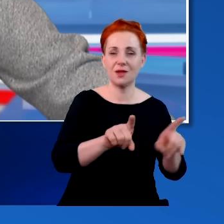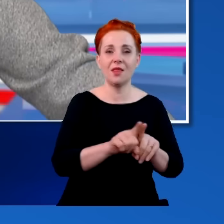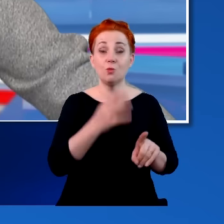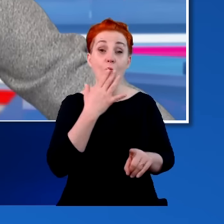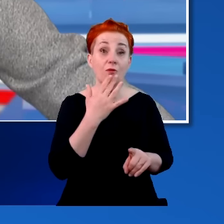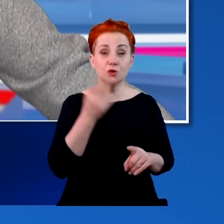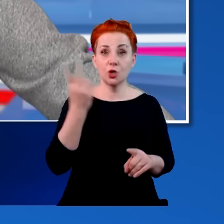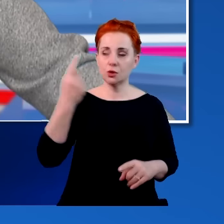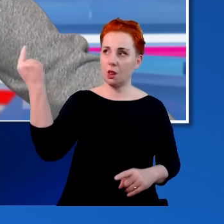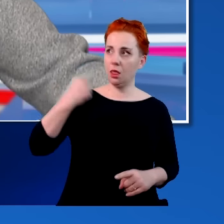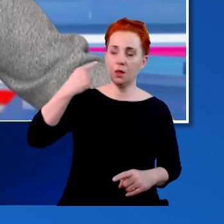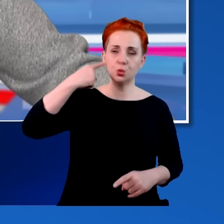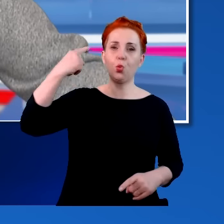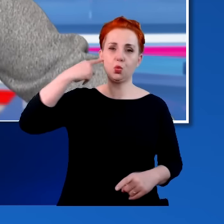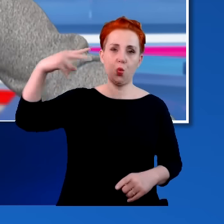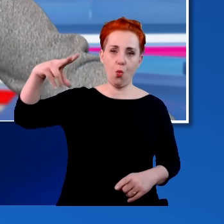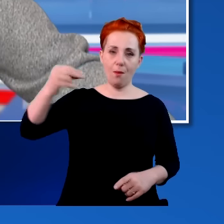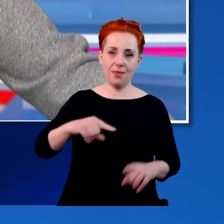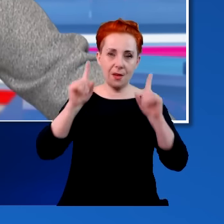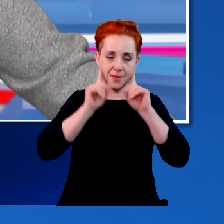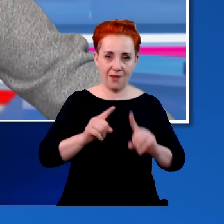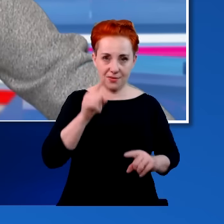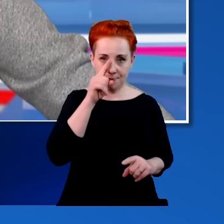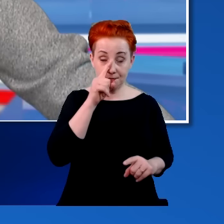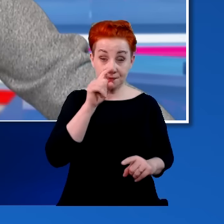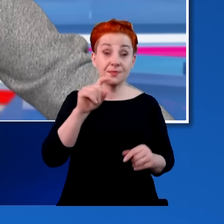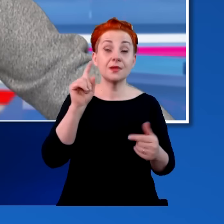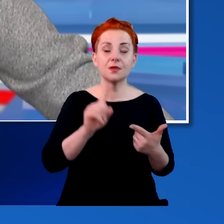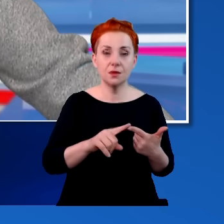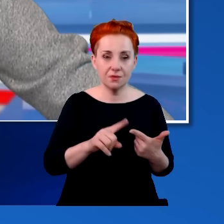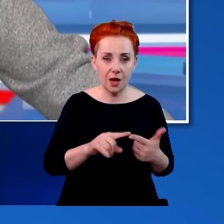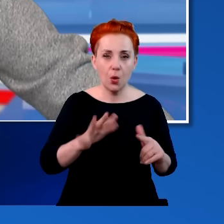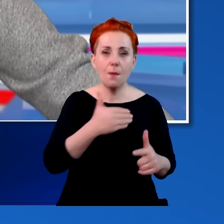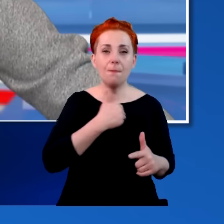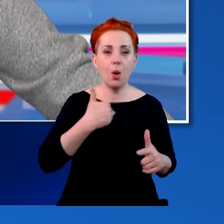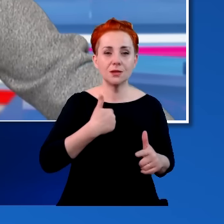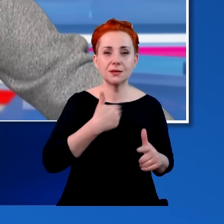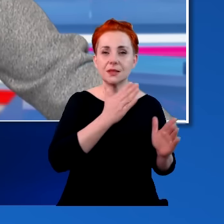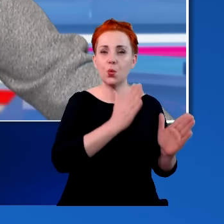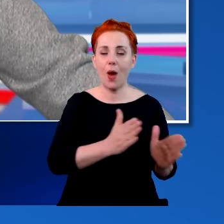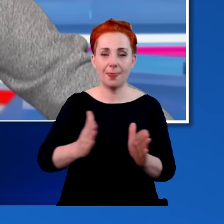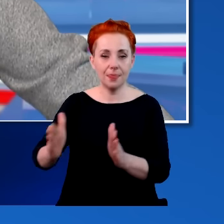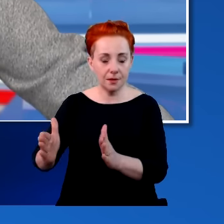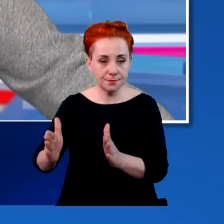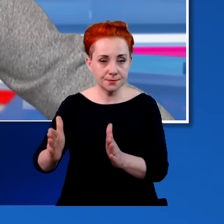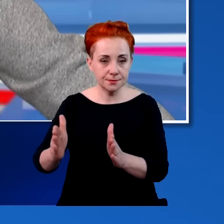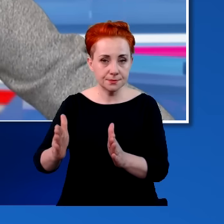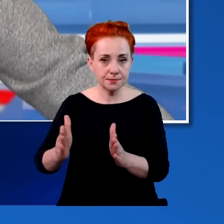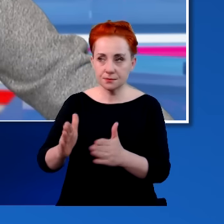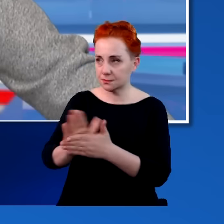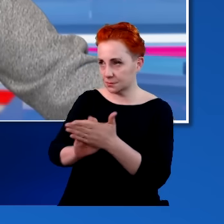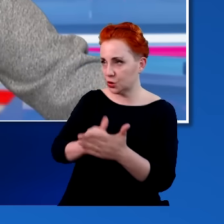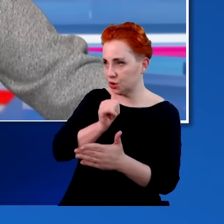nimi sterował, bo to nie jest prawda. Jeśli chodzi o Polski Ład, to ja zacytuję